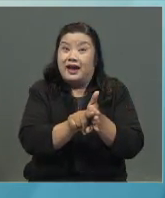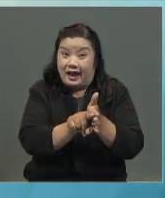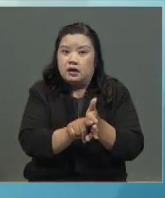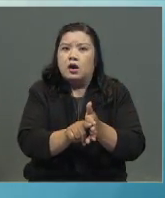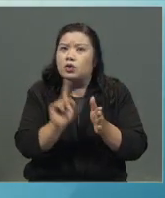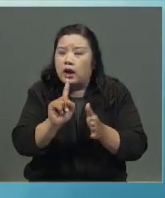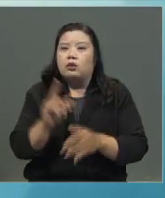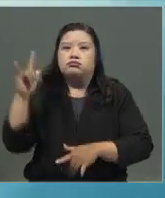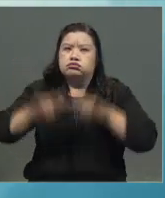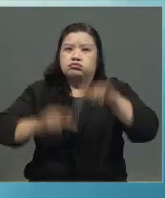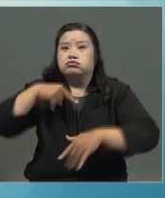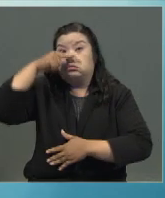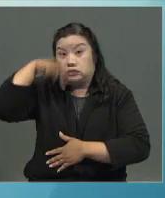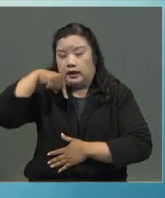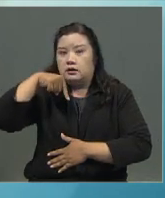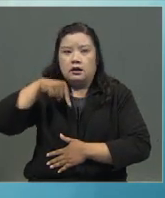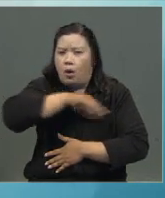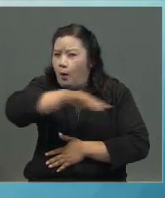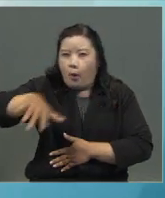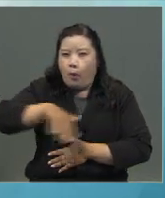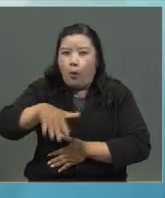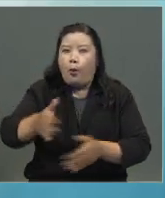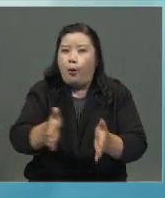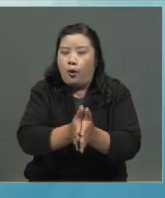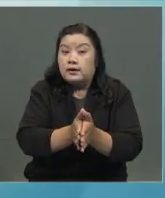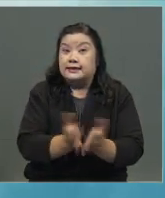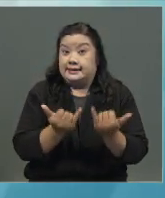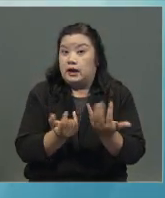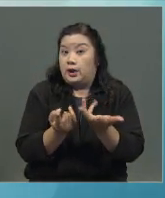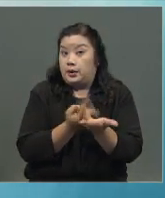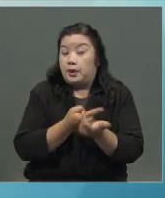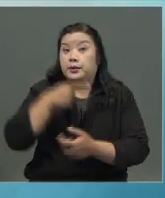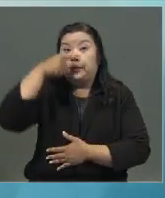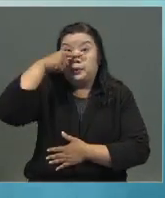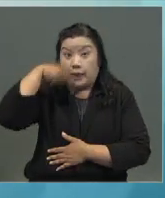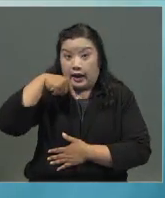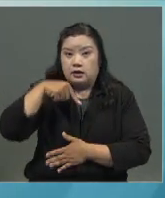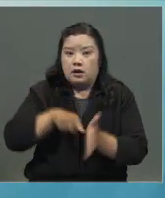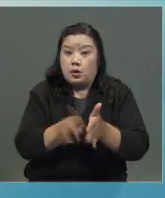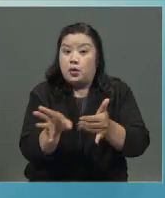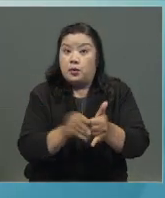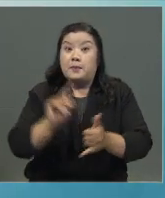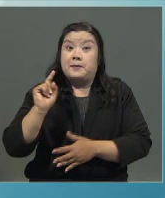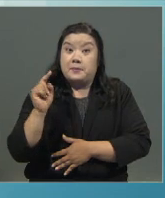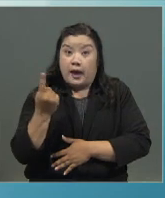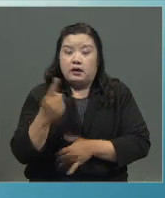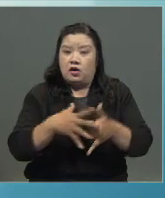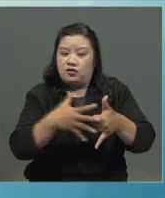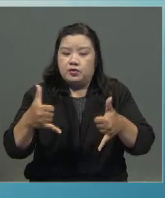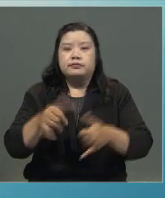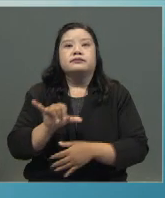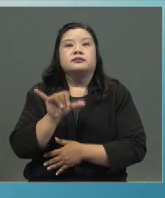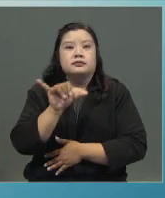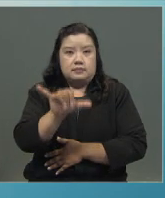antine เกบทงสิ้นเลยตัเลขที่เกิดขึ้นภายใประเทศยังไม่พบผู้ตดเช้อภายใประเทศ